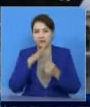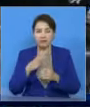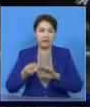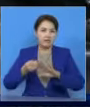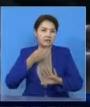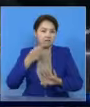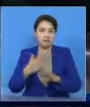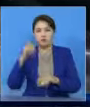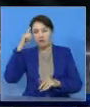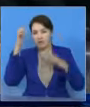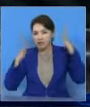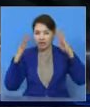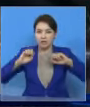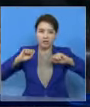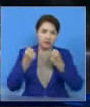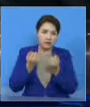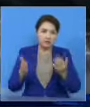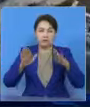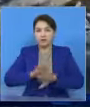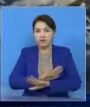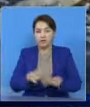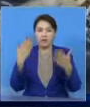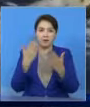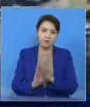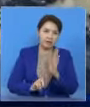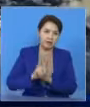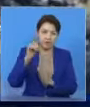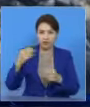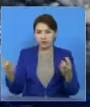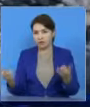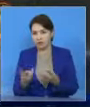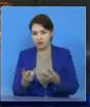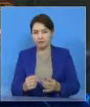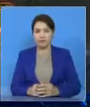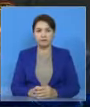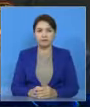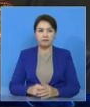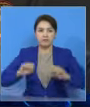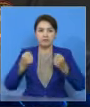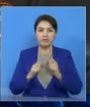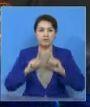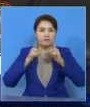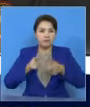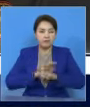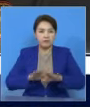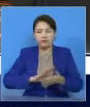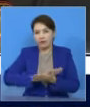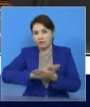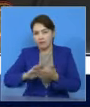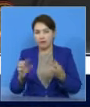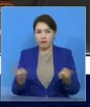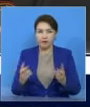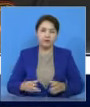ойлаған мамандар аязды күні далада қалмас үшін қазірден бастап қамдану керектігін айтады. Қыс басталмай тұрып, мұржаларымызды тазартып алуымыз